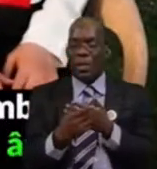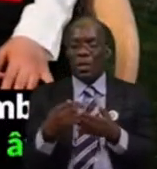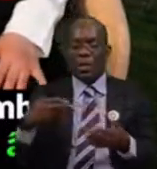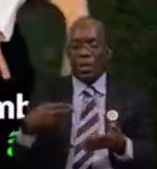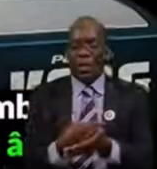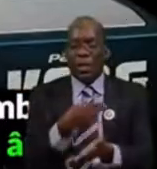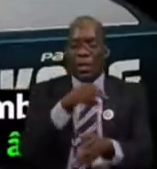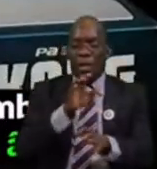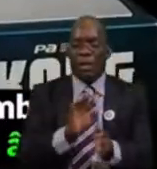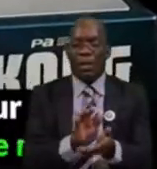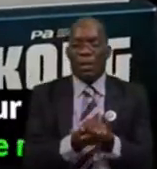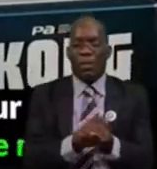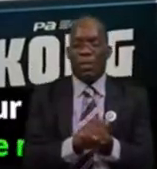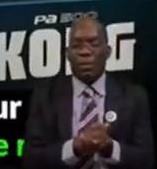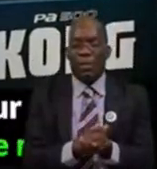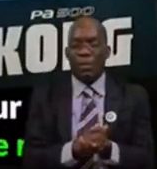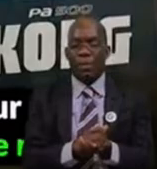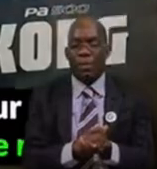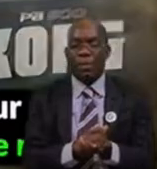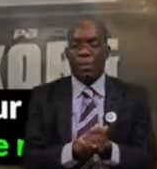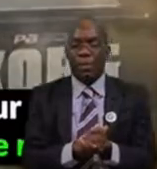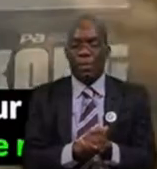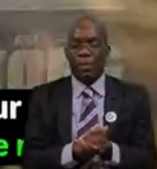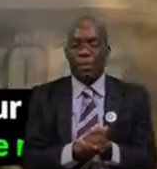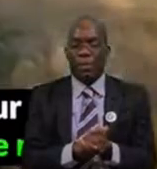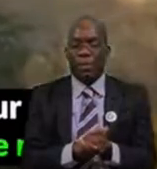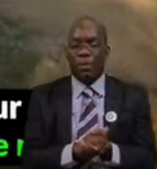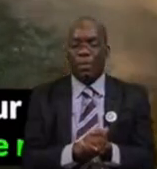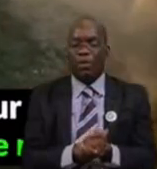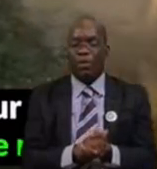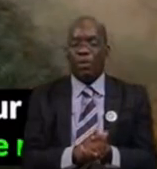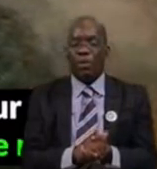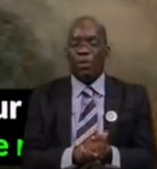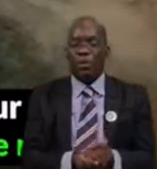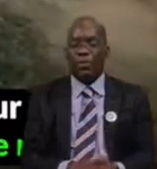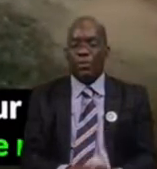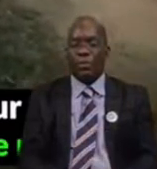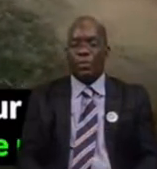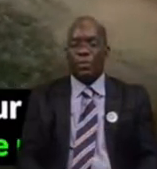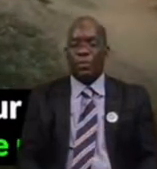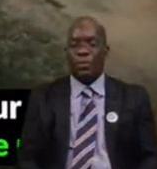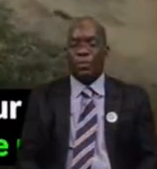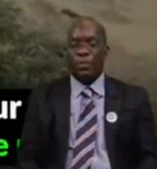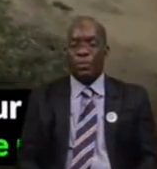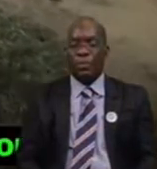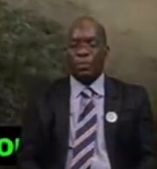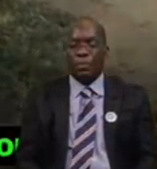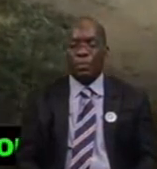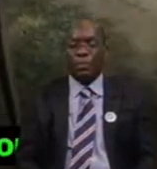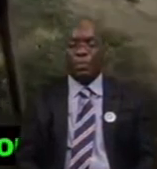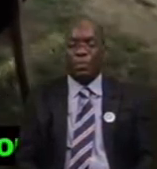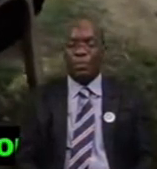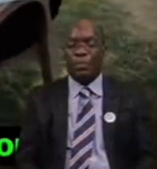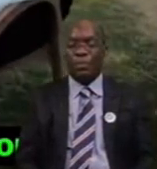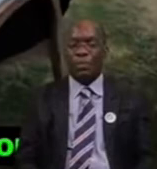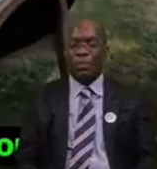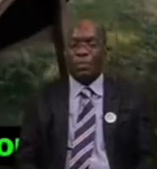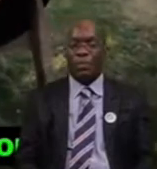الخروف المسبوح. سبح اسم يسوع من فداني فوزنا